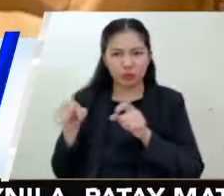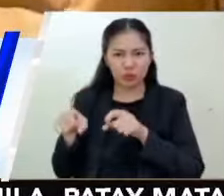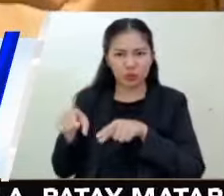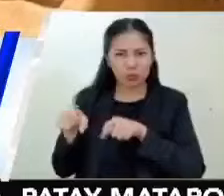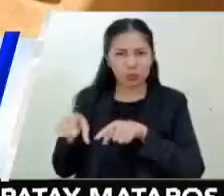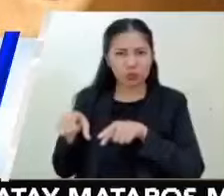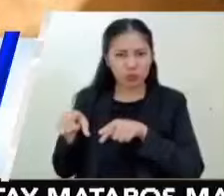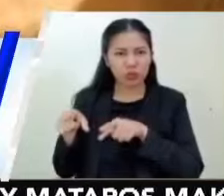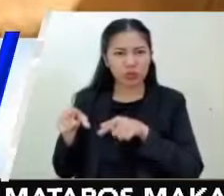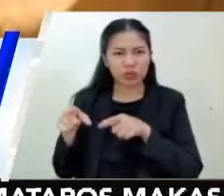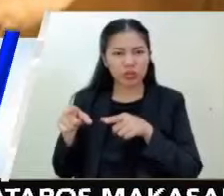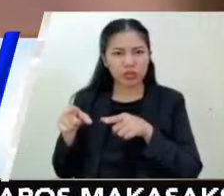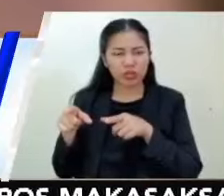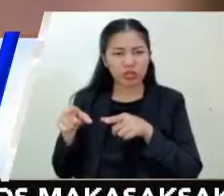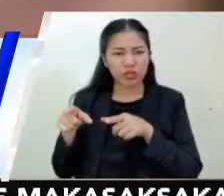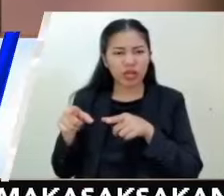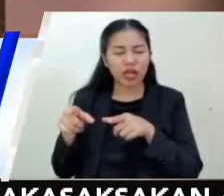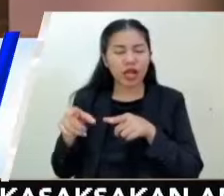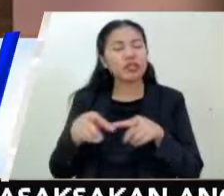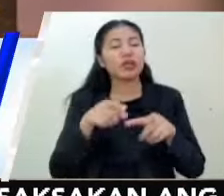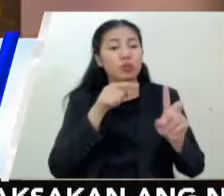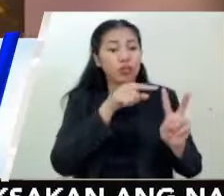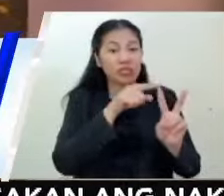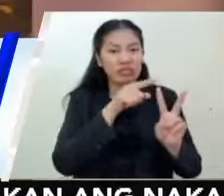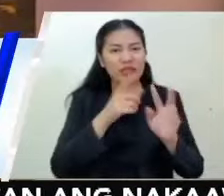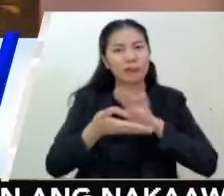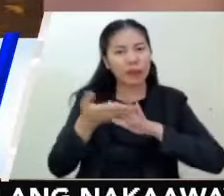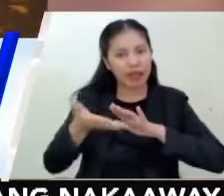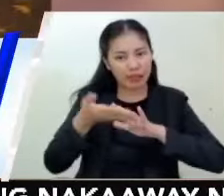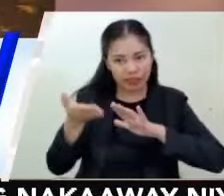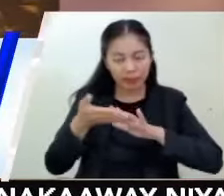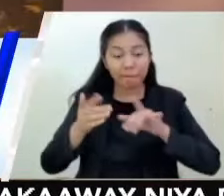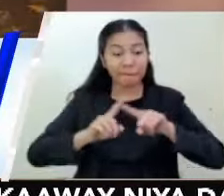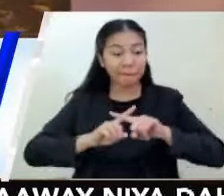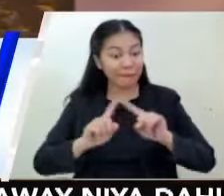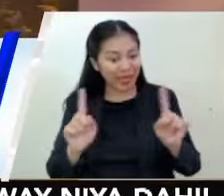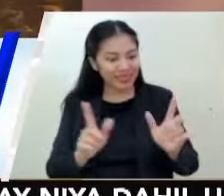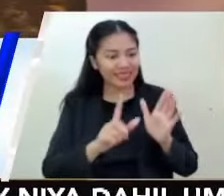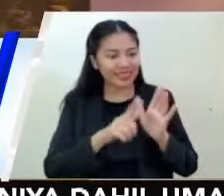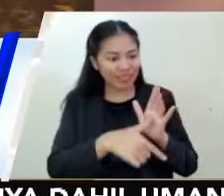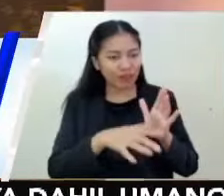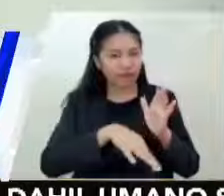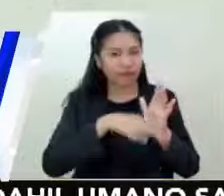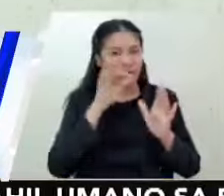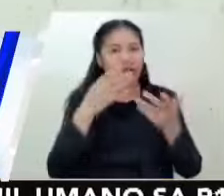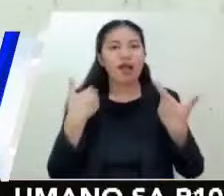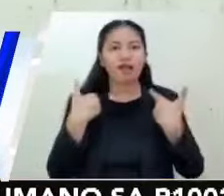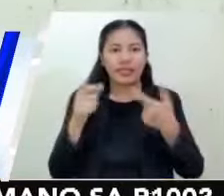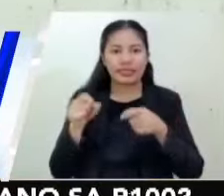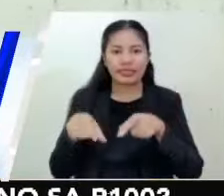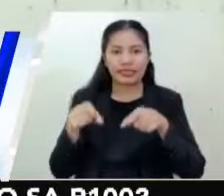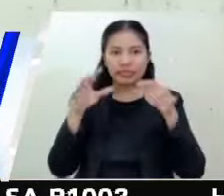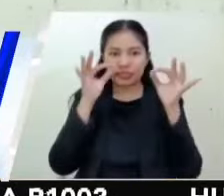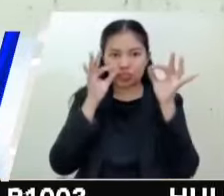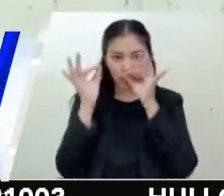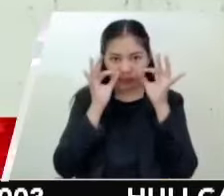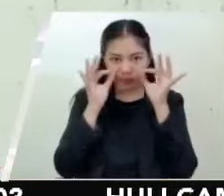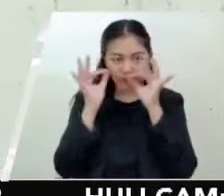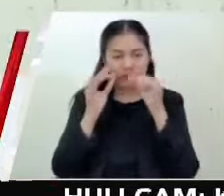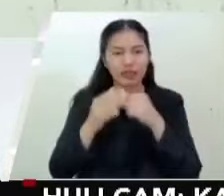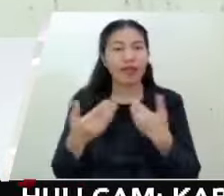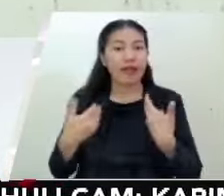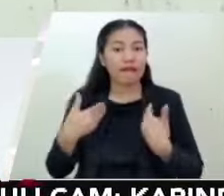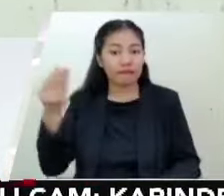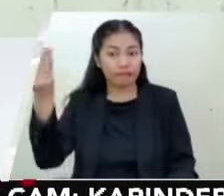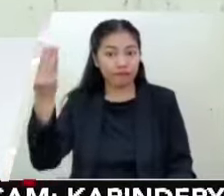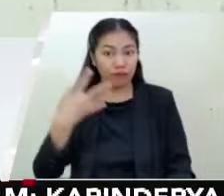pulisya, nakuha sa kanyang hinihinalang shabu na may timbang na 60 grams na halos kalahating milyong piso ang halaga. Nakatanggap po tayo ng